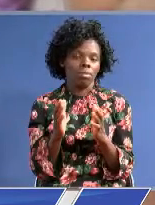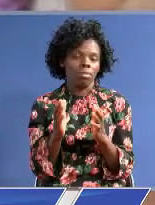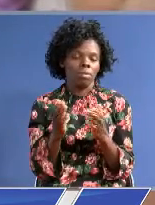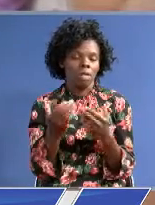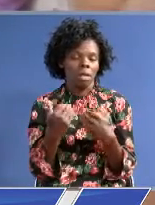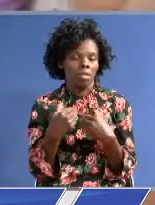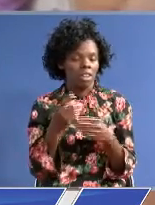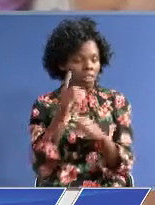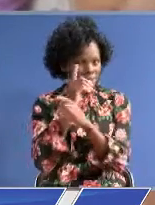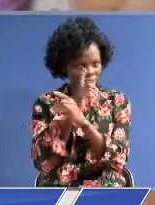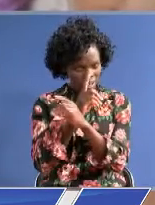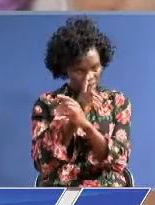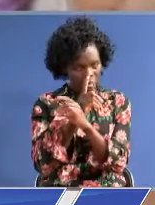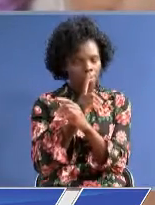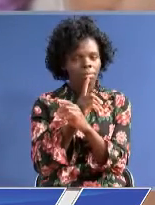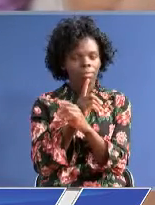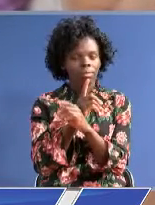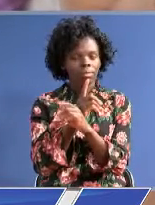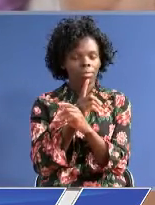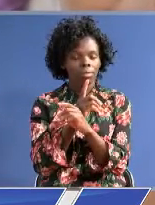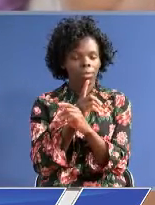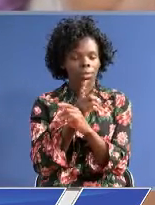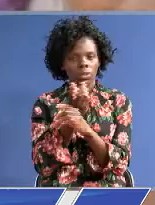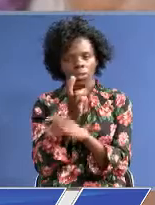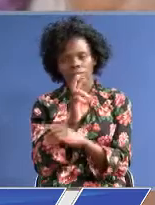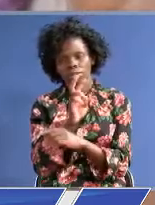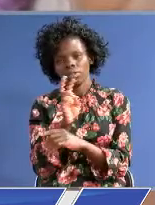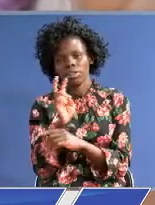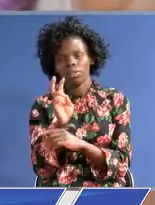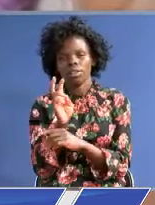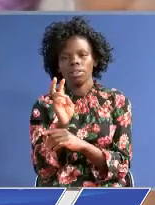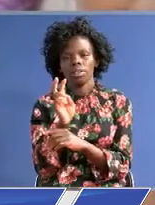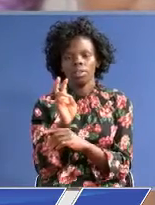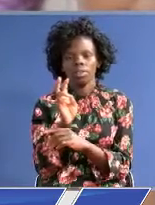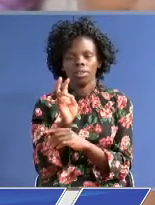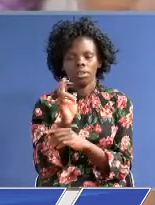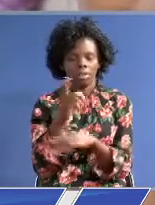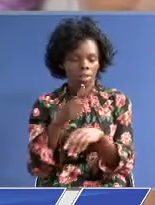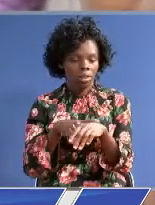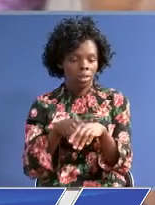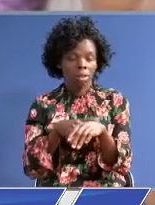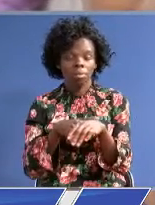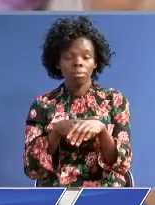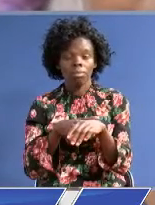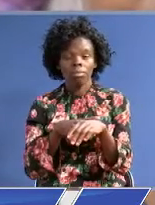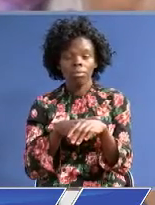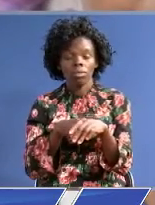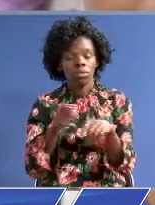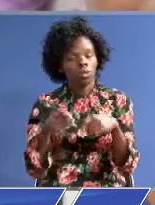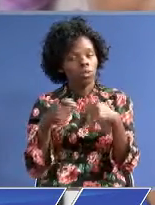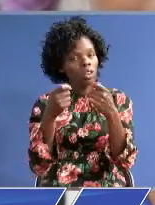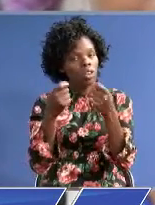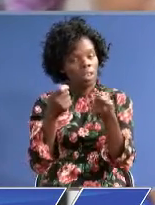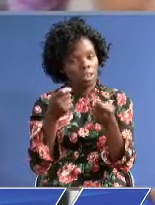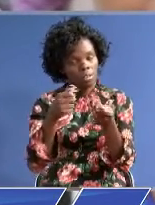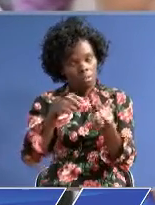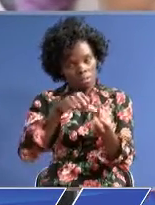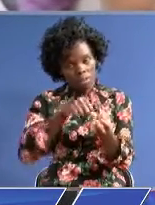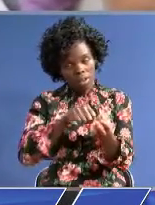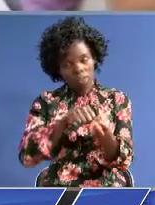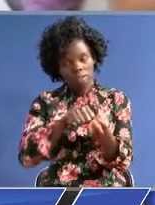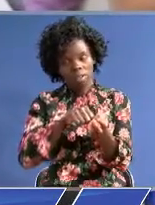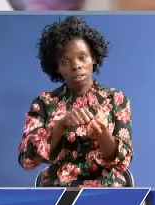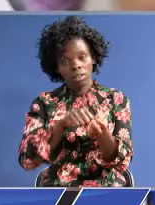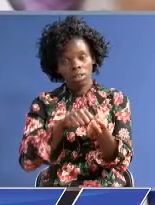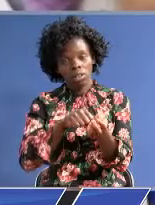wako hatarini. Kwa hivyo tukaona tuchukue fursa hii kuwapatia vaccination